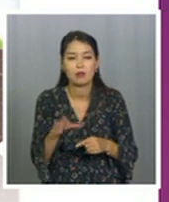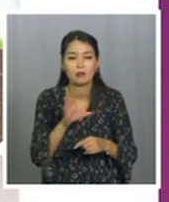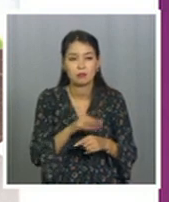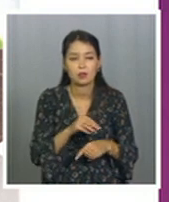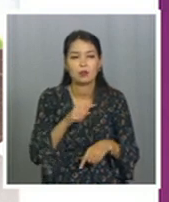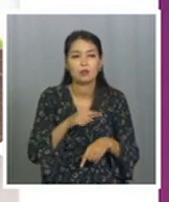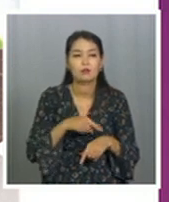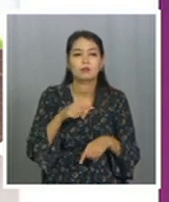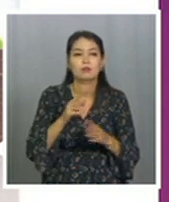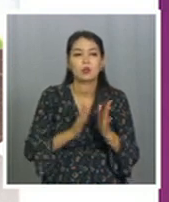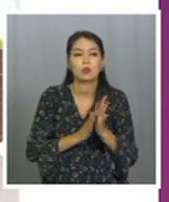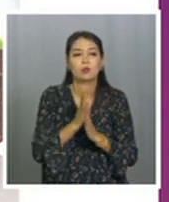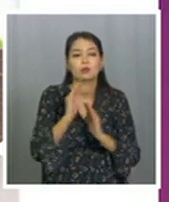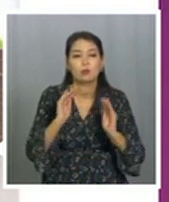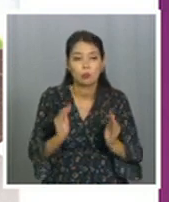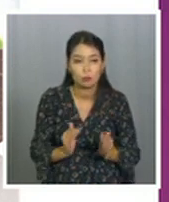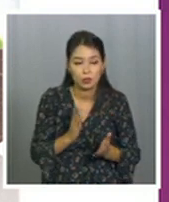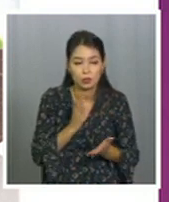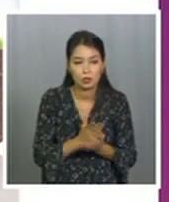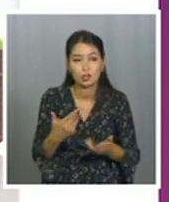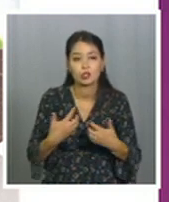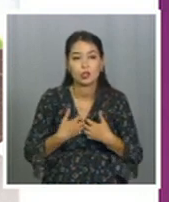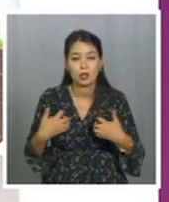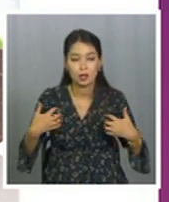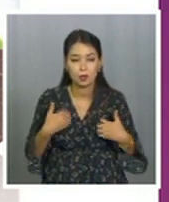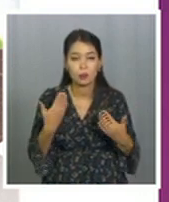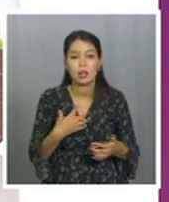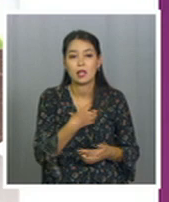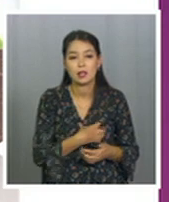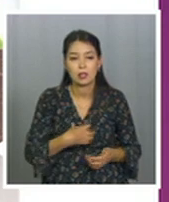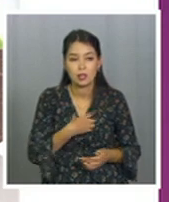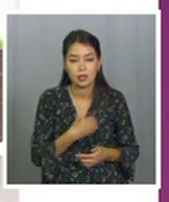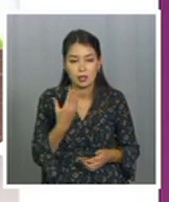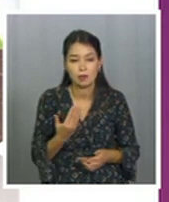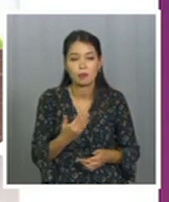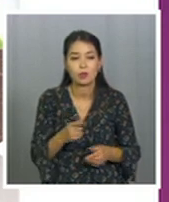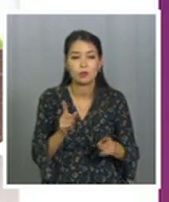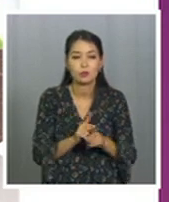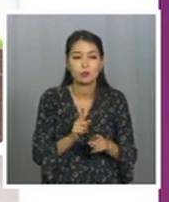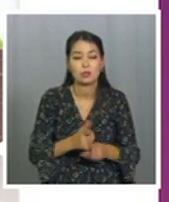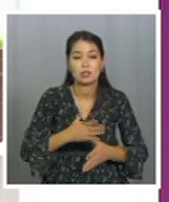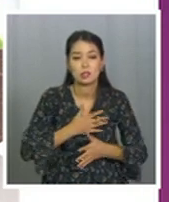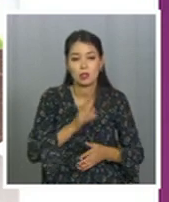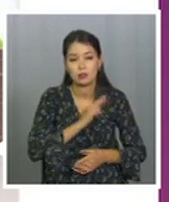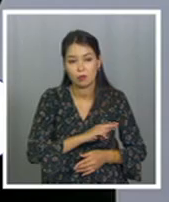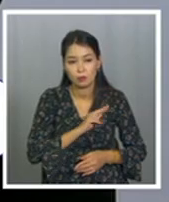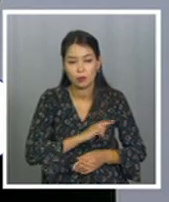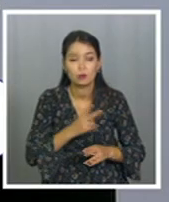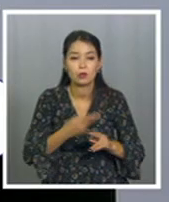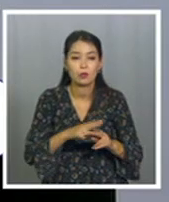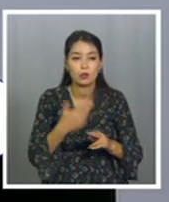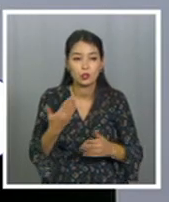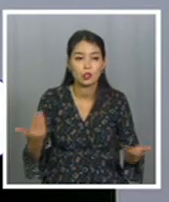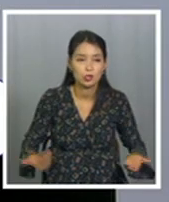төмендетеді. Одан кейін жануарлардың негізгі ферменттік жұмысы кезінде олардың тіршілігі